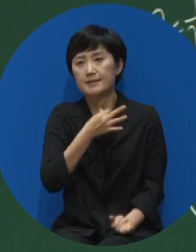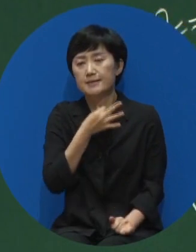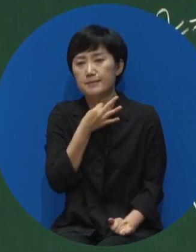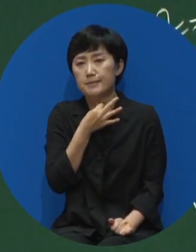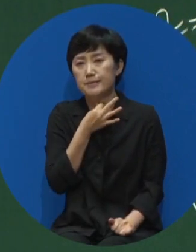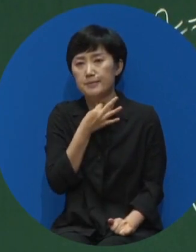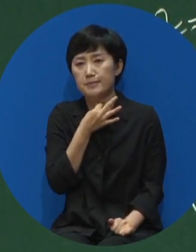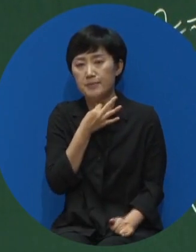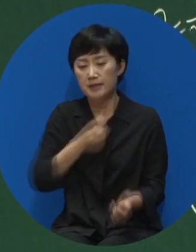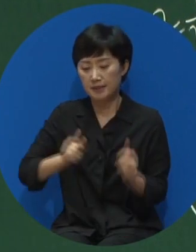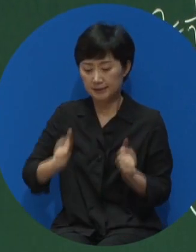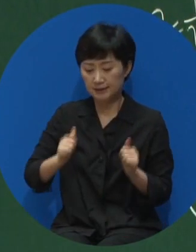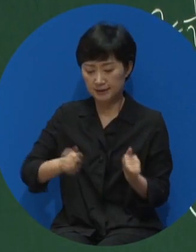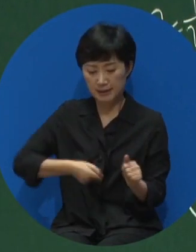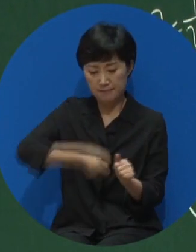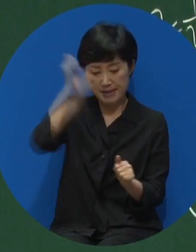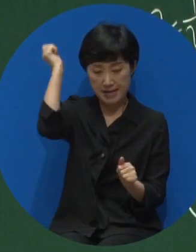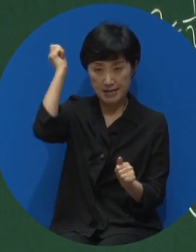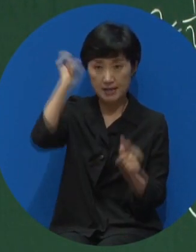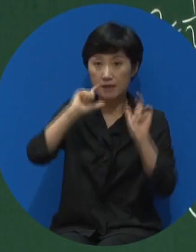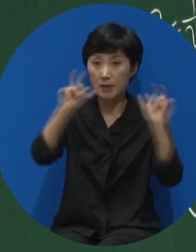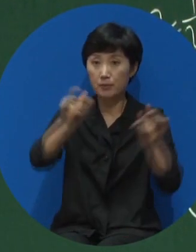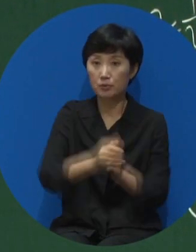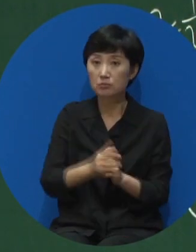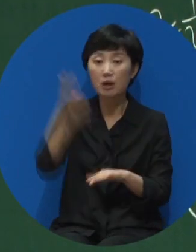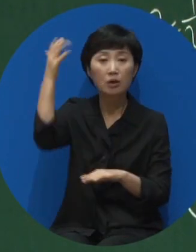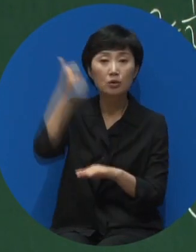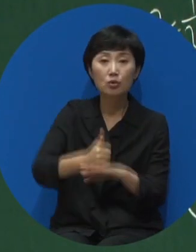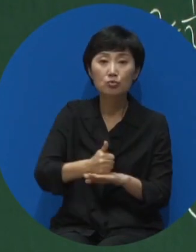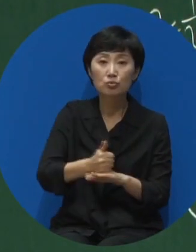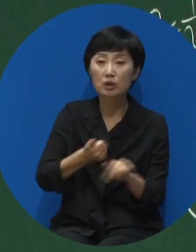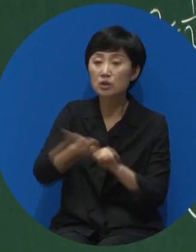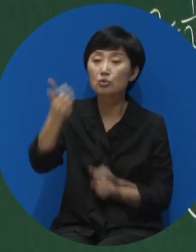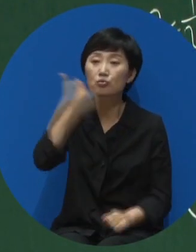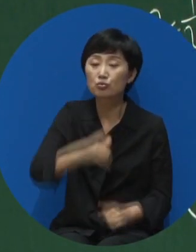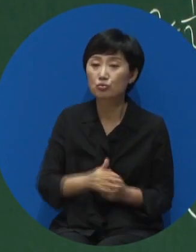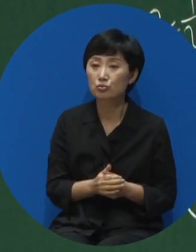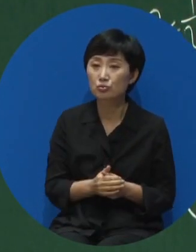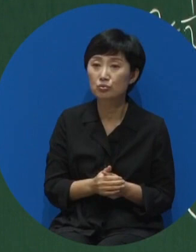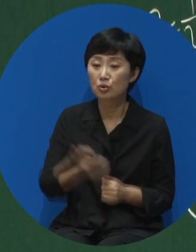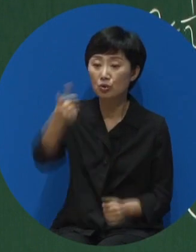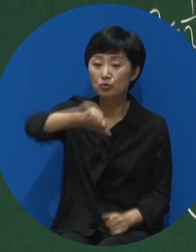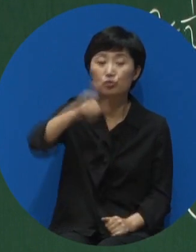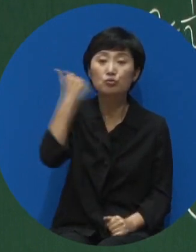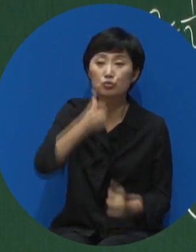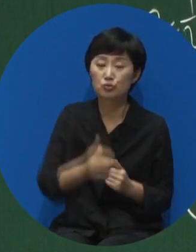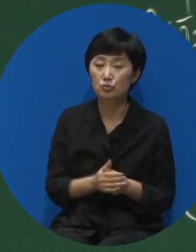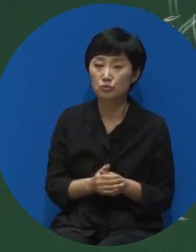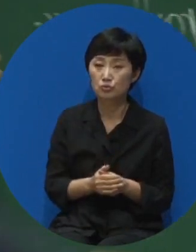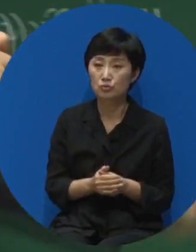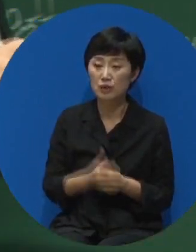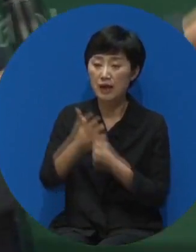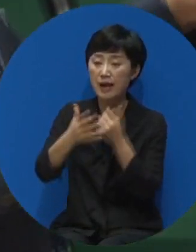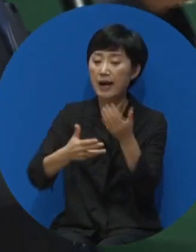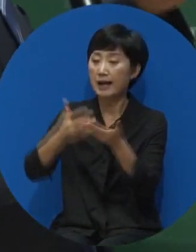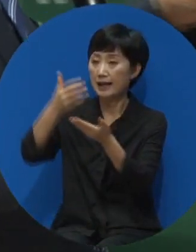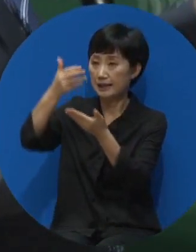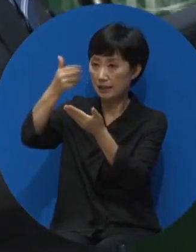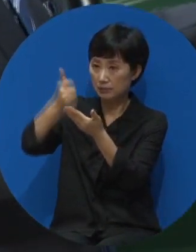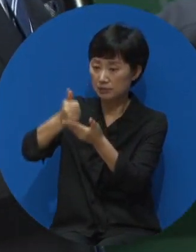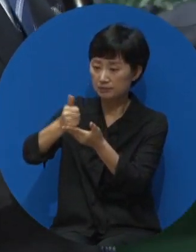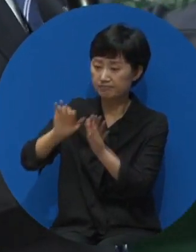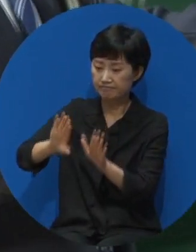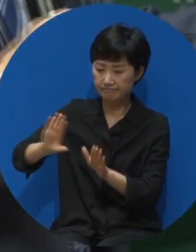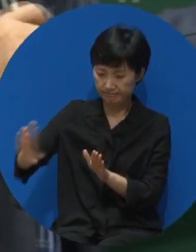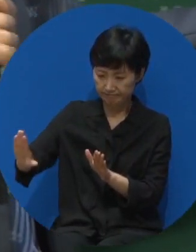またマルティン・ルターに対して死刑宣告を下します。 결론 누가 이겼습니까? 그럼 결론은 누가 勝ったのでしょうか? 하나님은 모든 것을 마틴 루터에게로 가져갑니다.